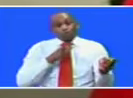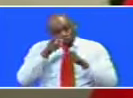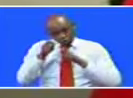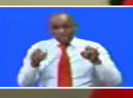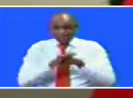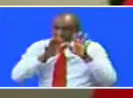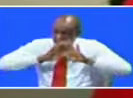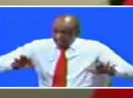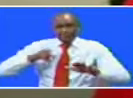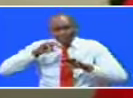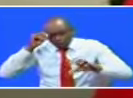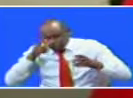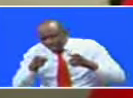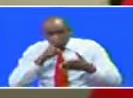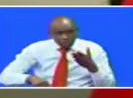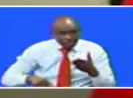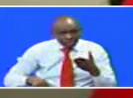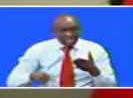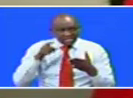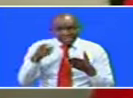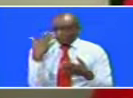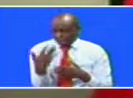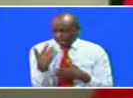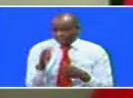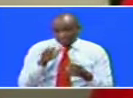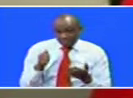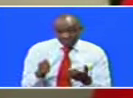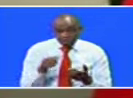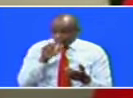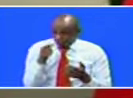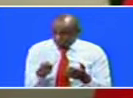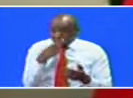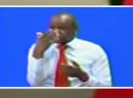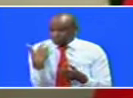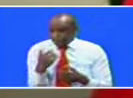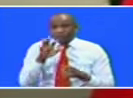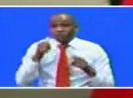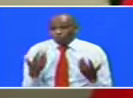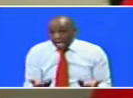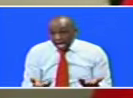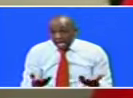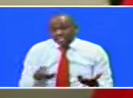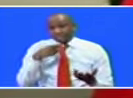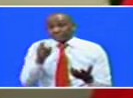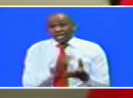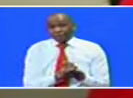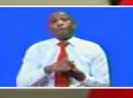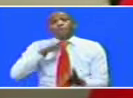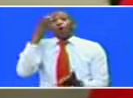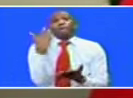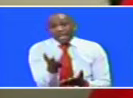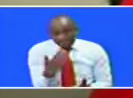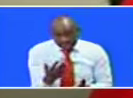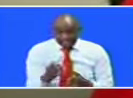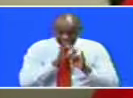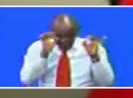wakaweza kukagua, ikabainika kwamba ni baadhi ya karatasi ambazo zilikuwa zimetolewa nakala ziwe zaidi ili labda